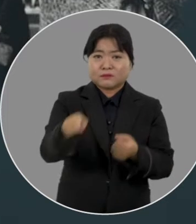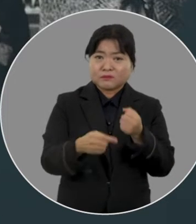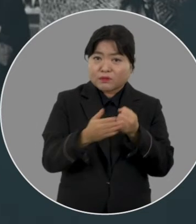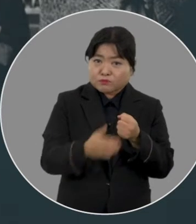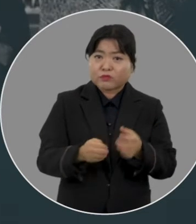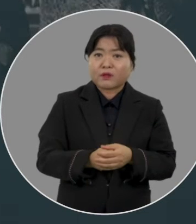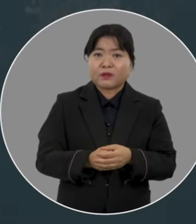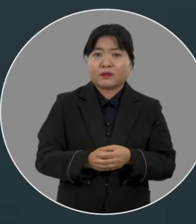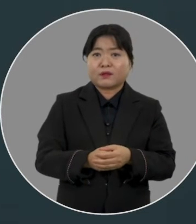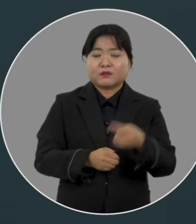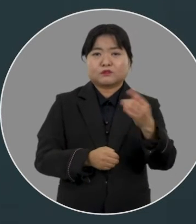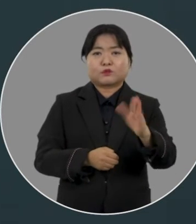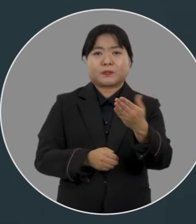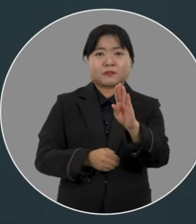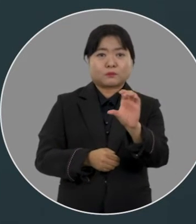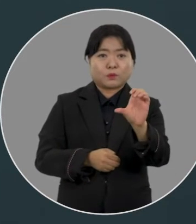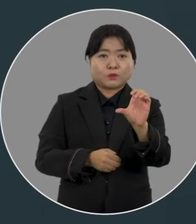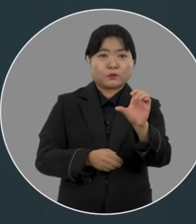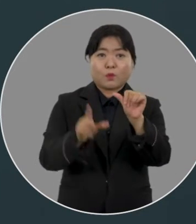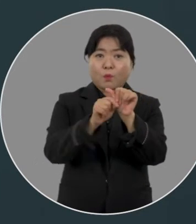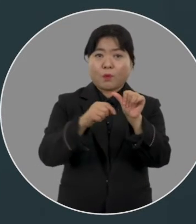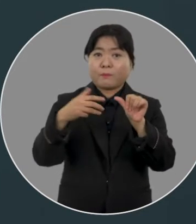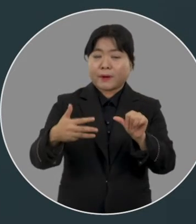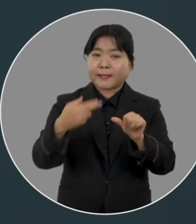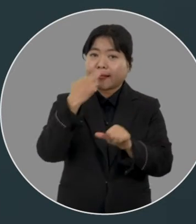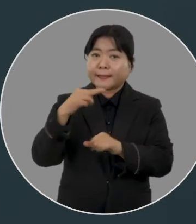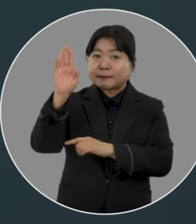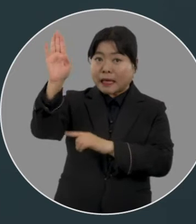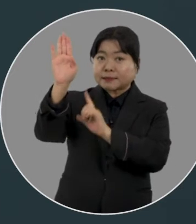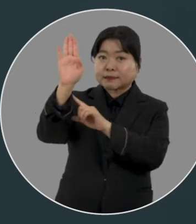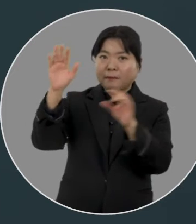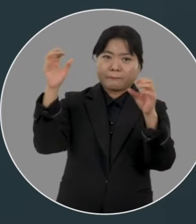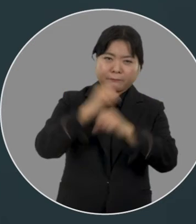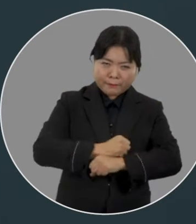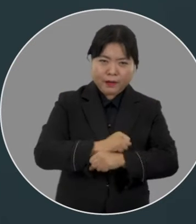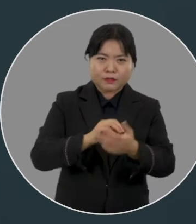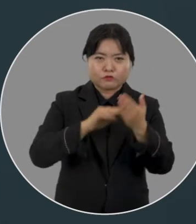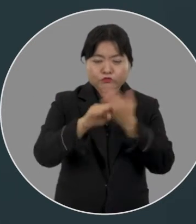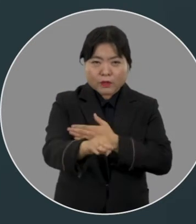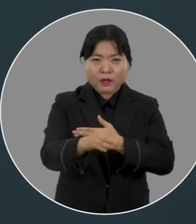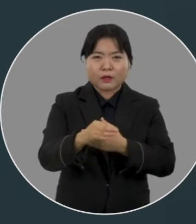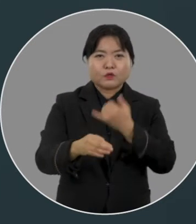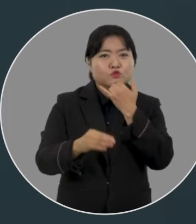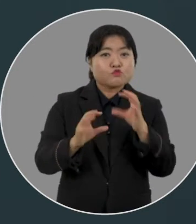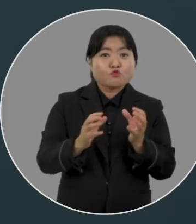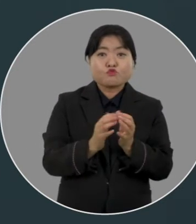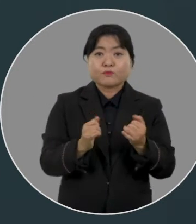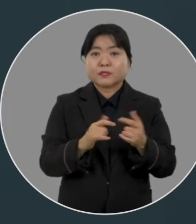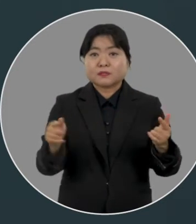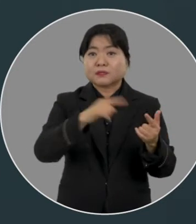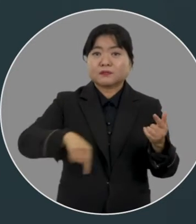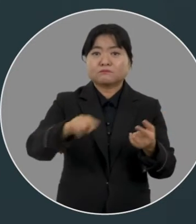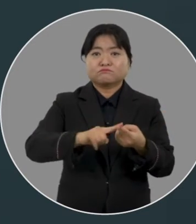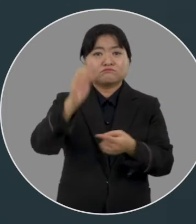때 1945년 5월 8일 나치가 패망한 뒤에 독일 국민들은